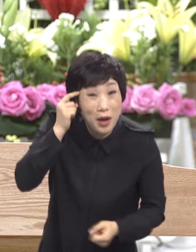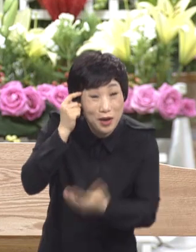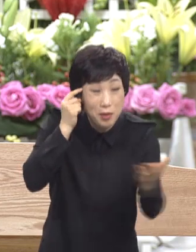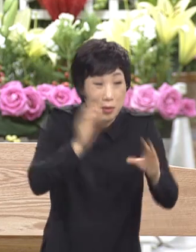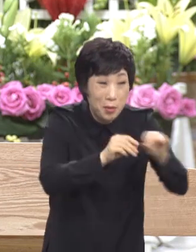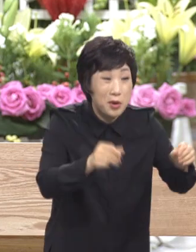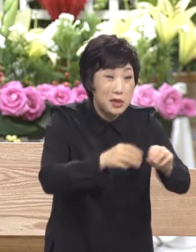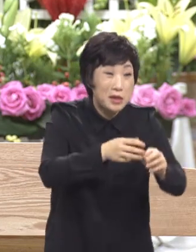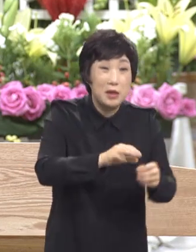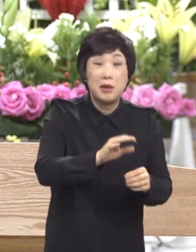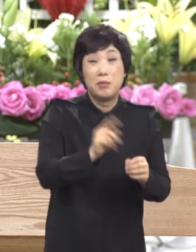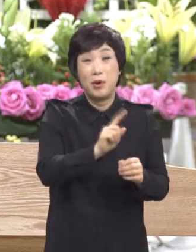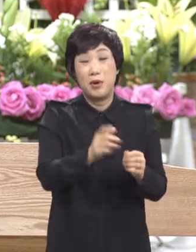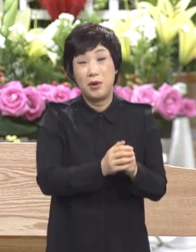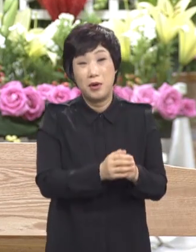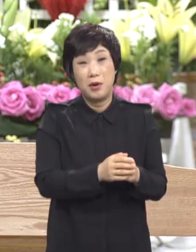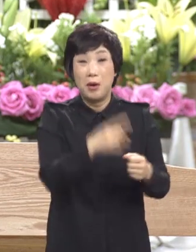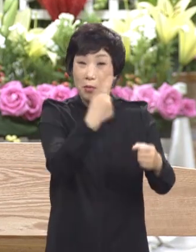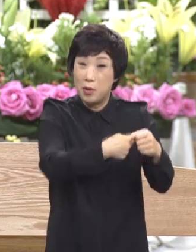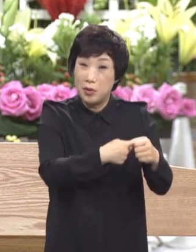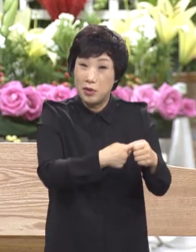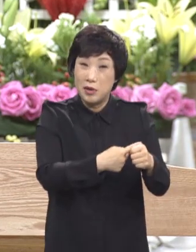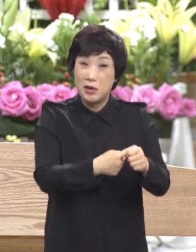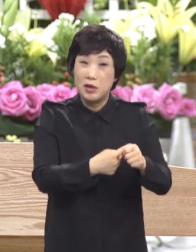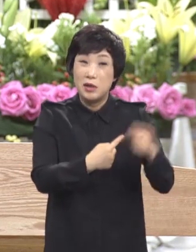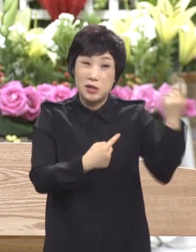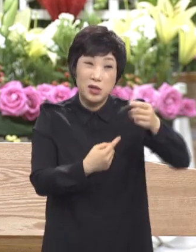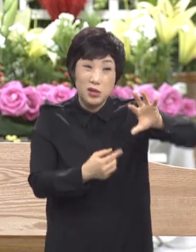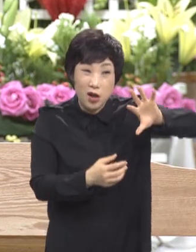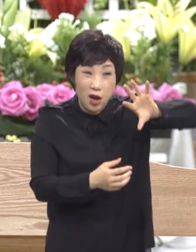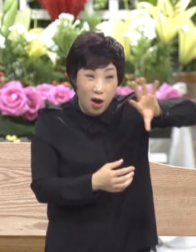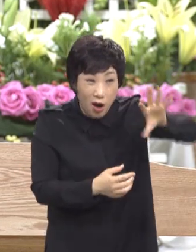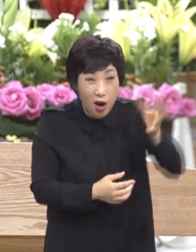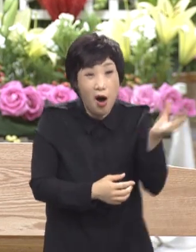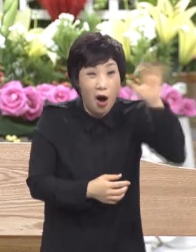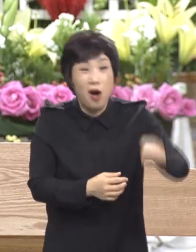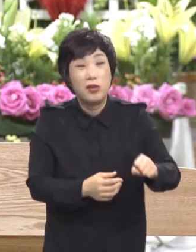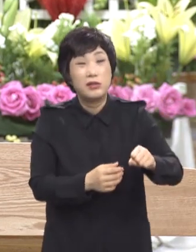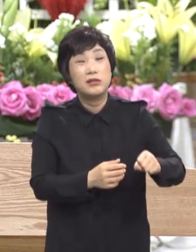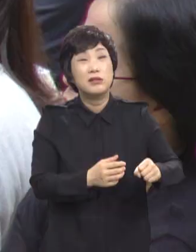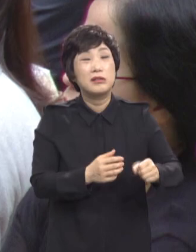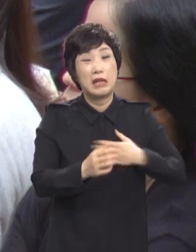보리밀 천억 가만히 가진들 우리에게